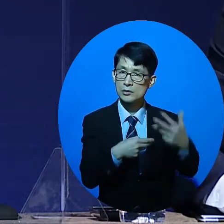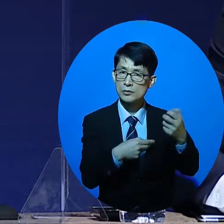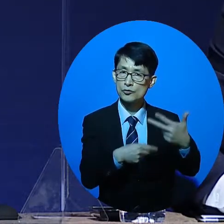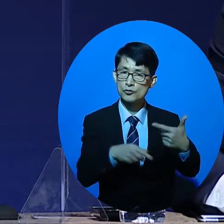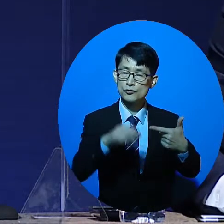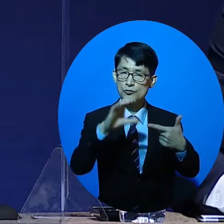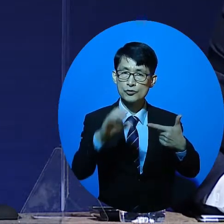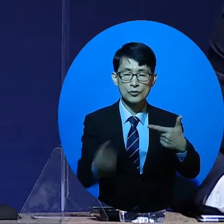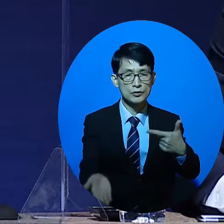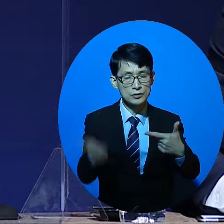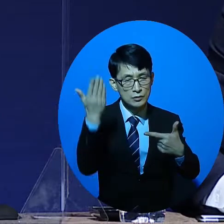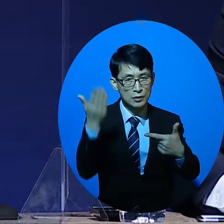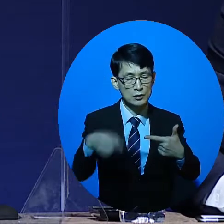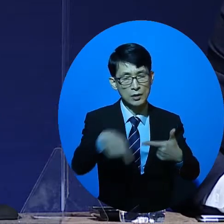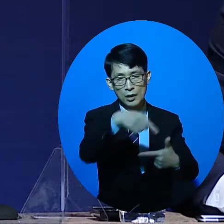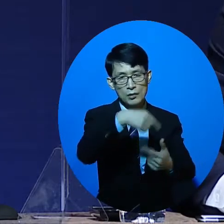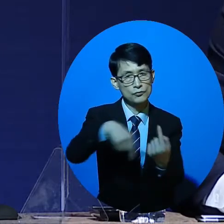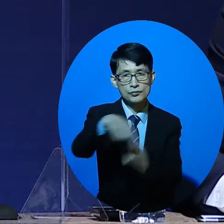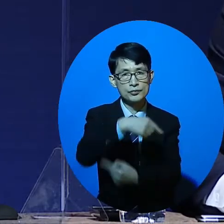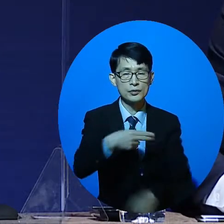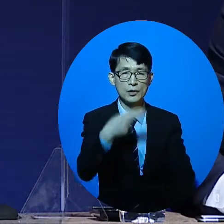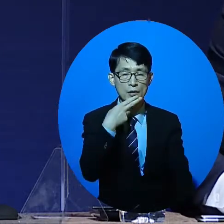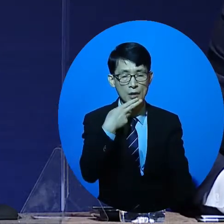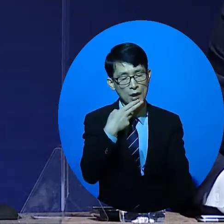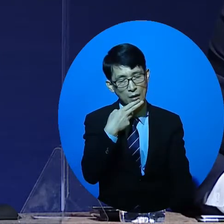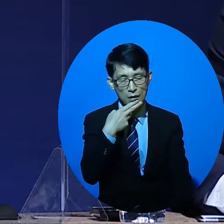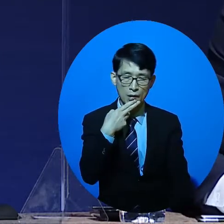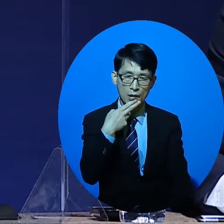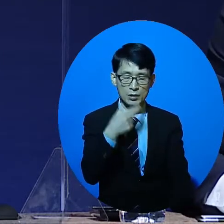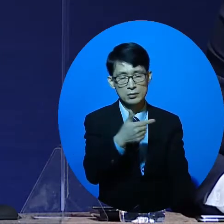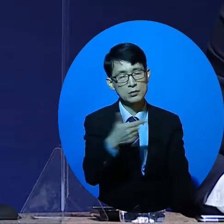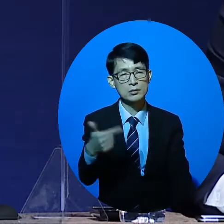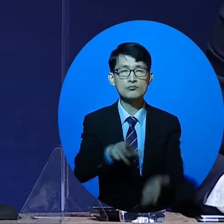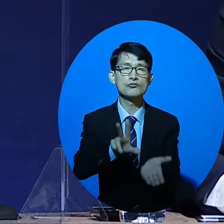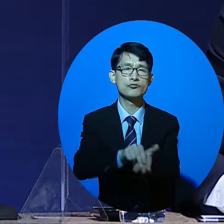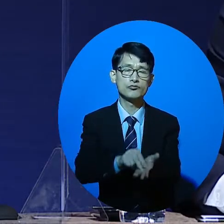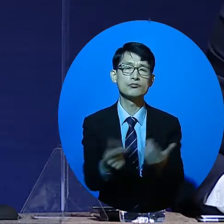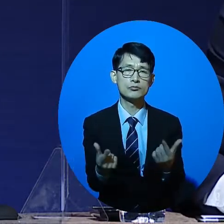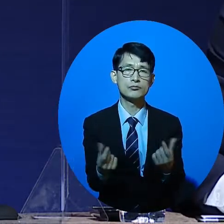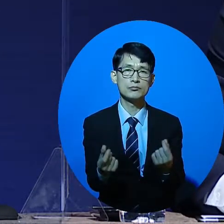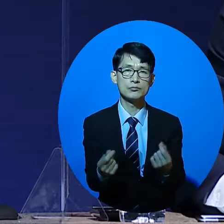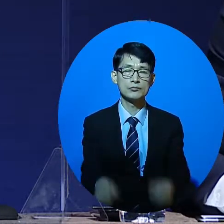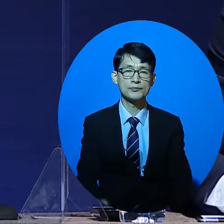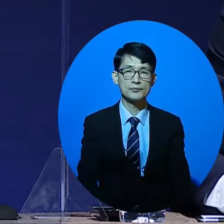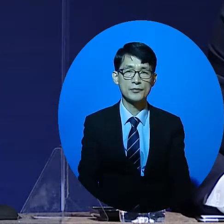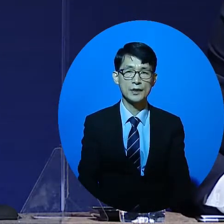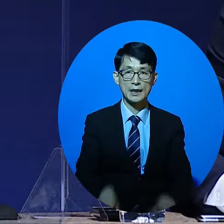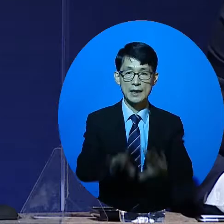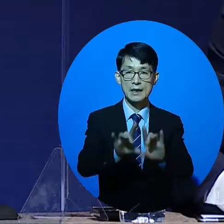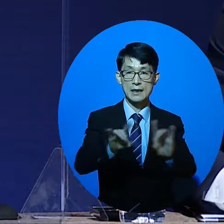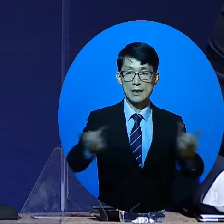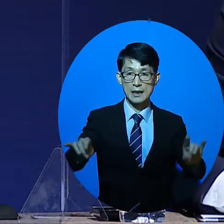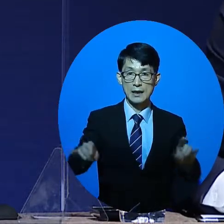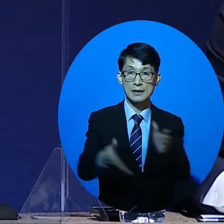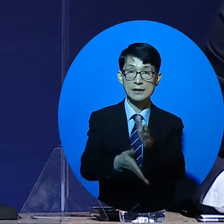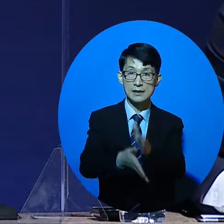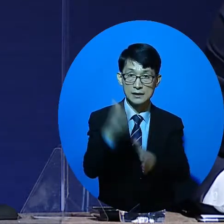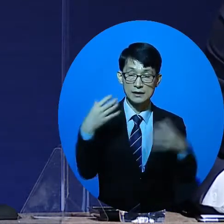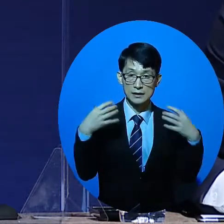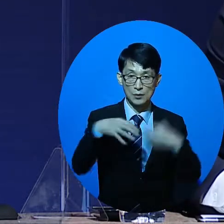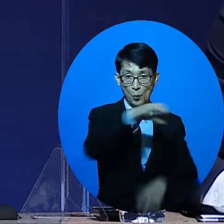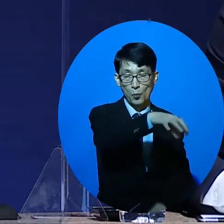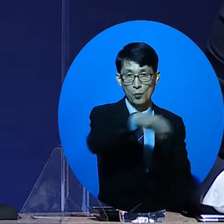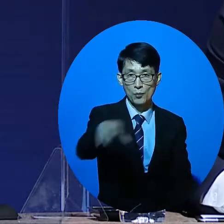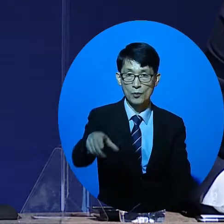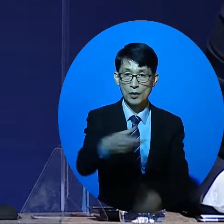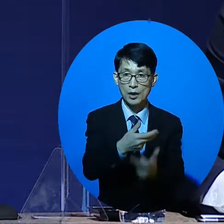조금 우리한테 던져주는 시사점이 굉장히 크다. 결국은 이제 우리 장애인 각 시군, 시도 아니 우리 강원도